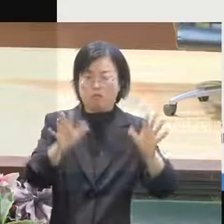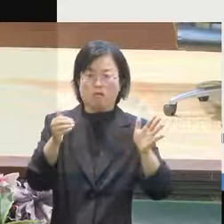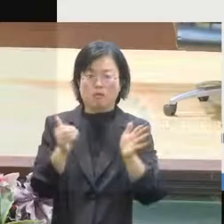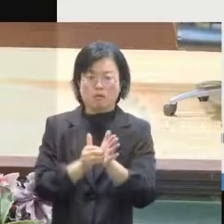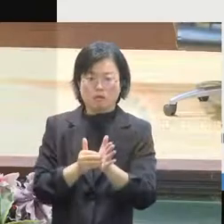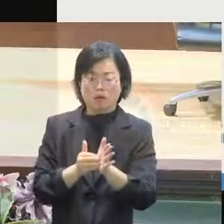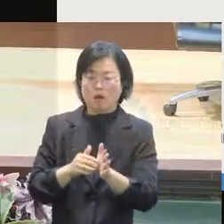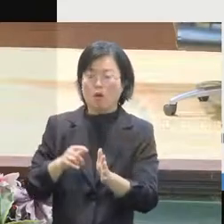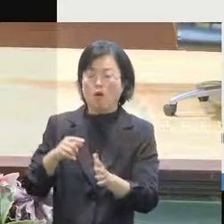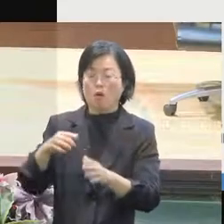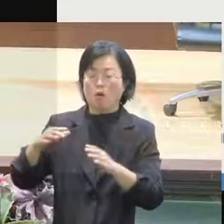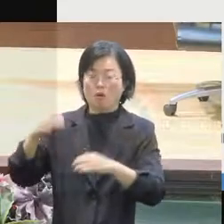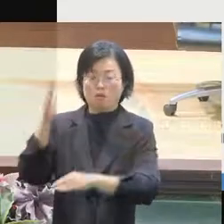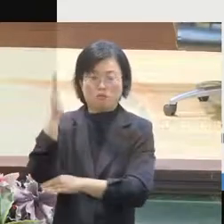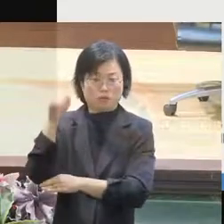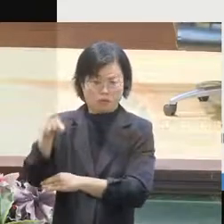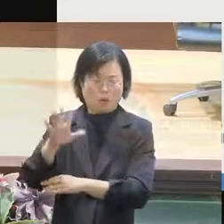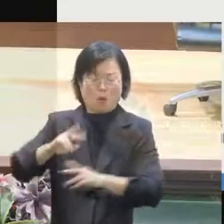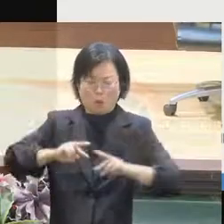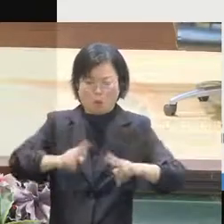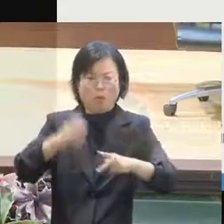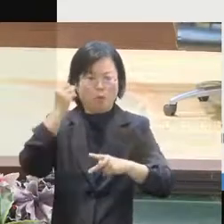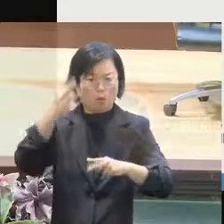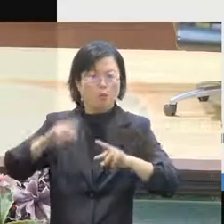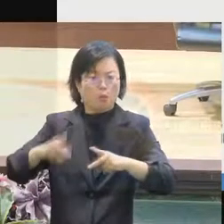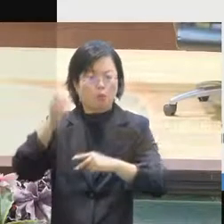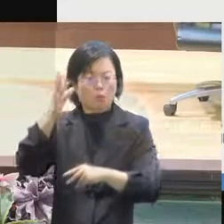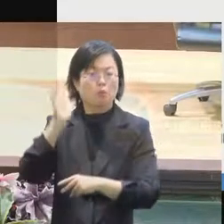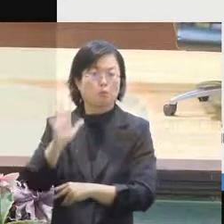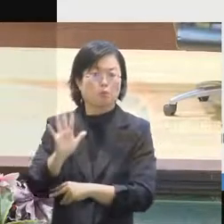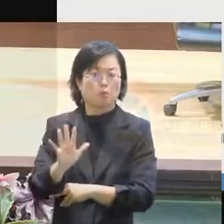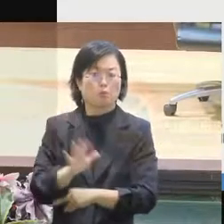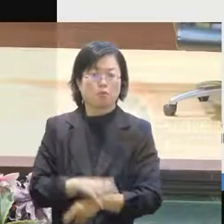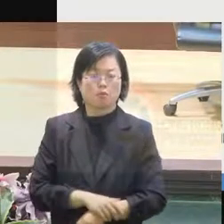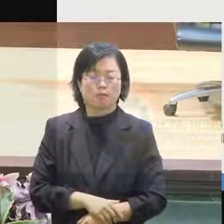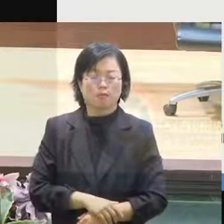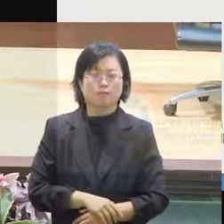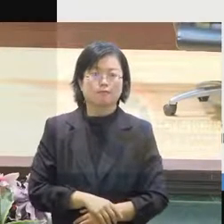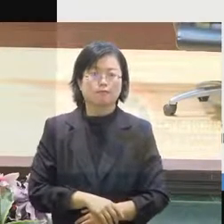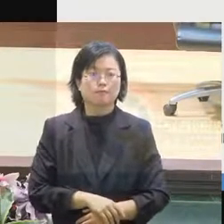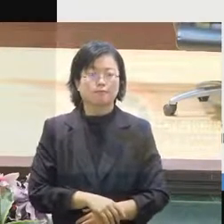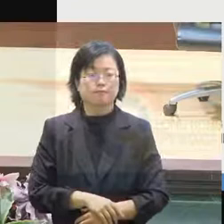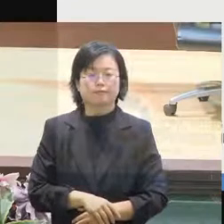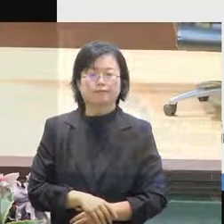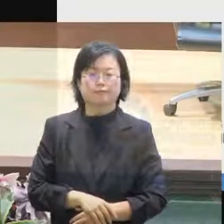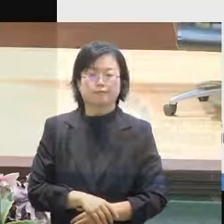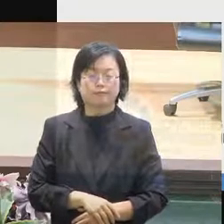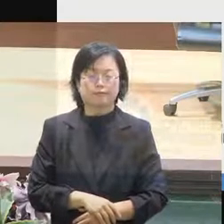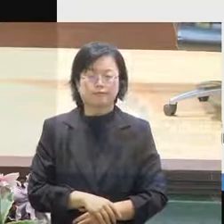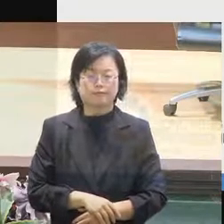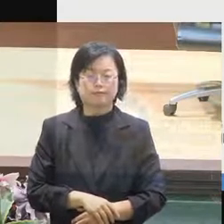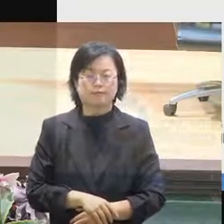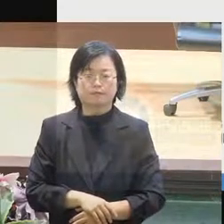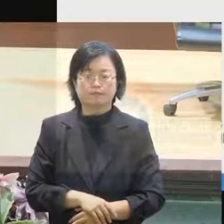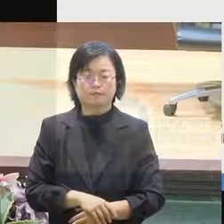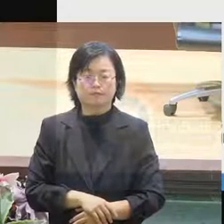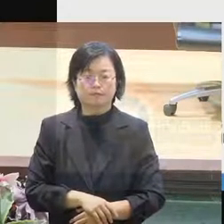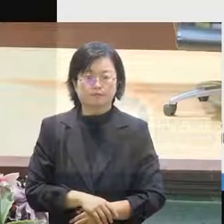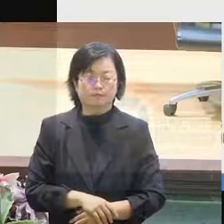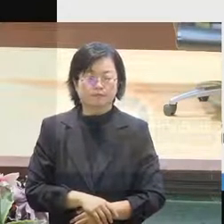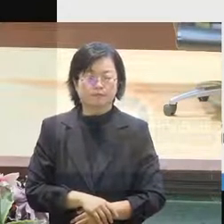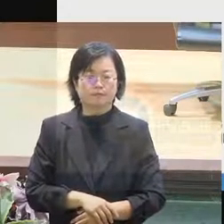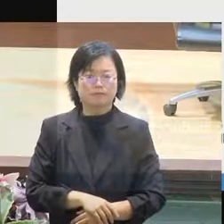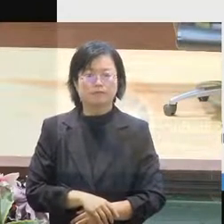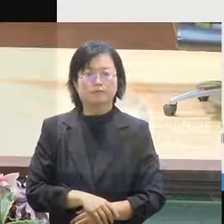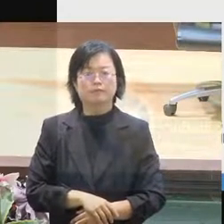其实在很多其他的一些地方呢，更新其实是一个不及时，其实是一个蛮严重的问题。那这是香港做的好的。